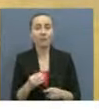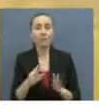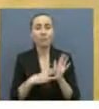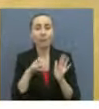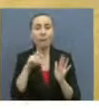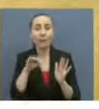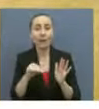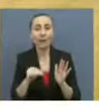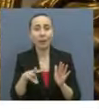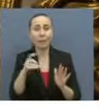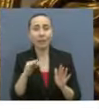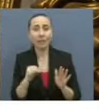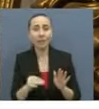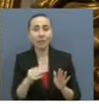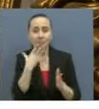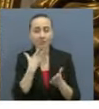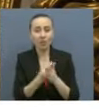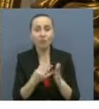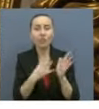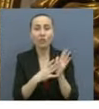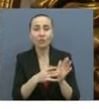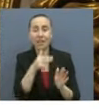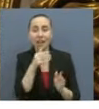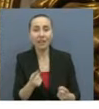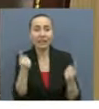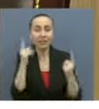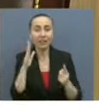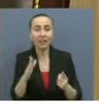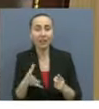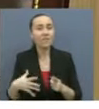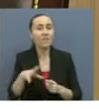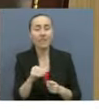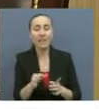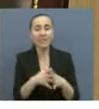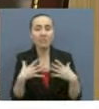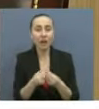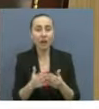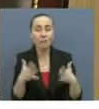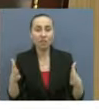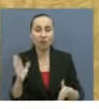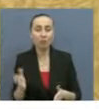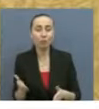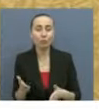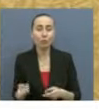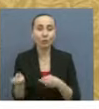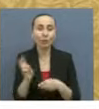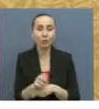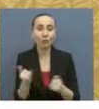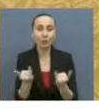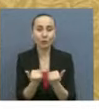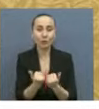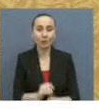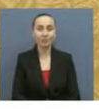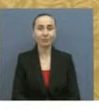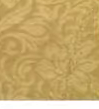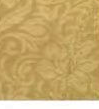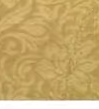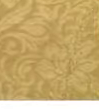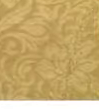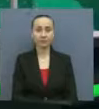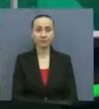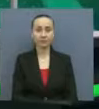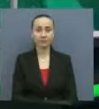Азарова отметит свое 90-летие. На юбилей соберется вся ее большая семья. Асель Турар, Мақпалай Бабина, Дархан Сахын, Джамбул Балтаев, Кокшах